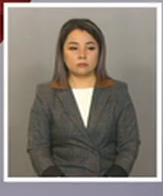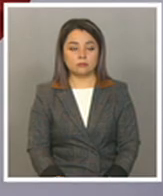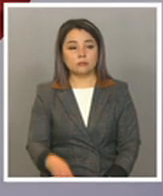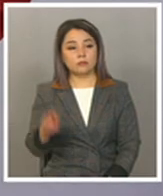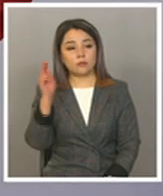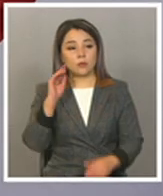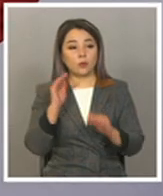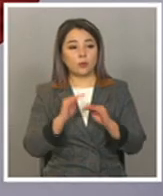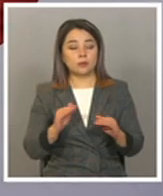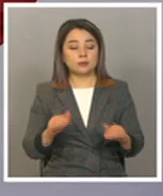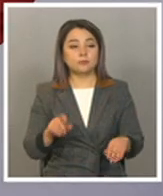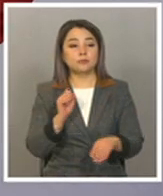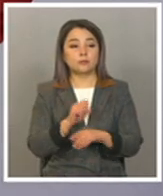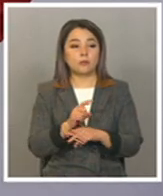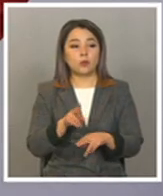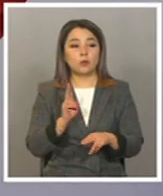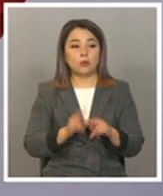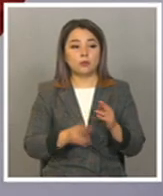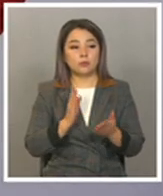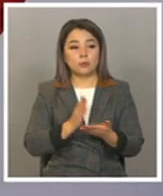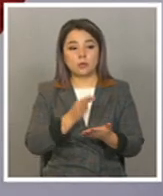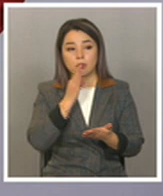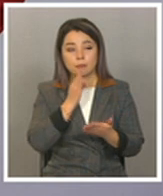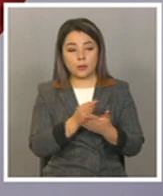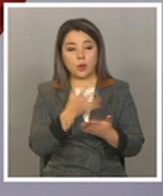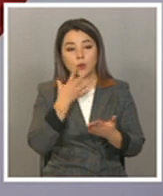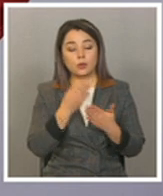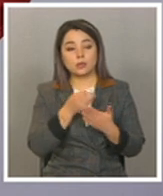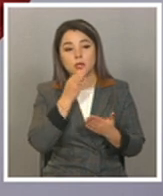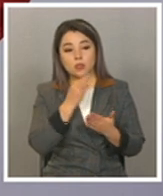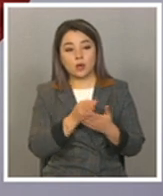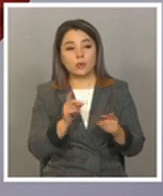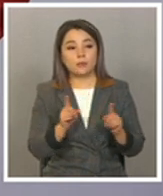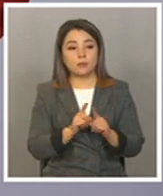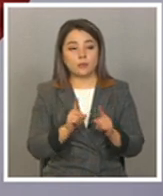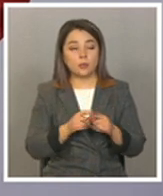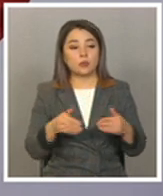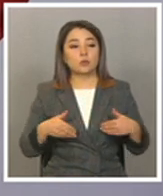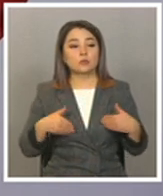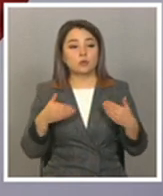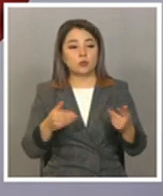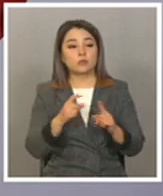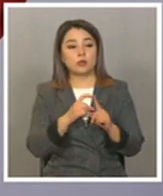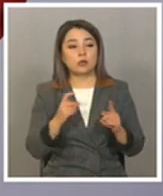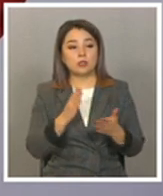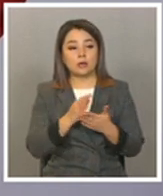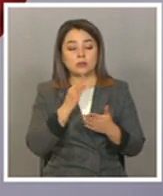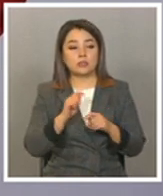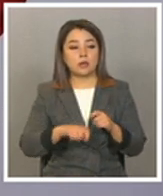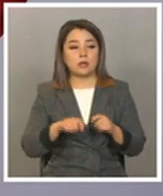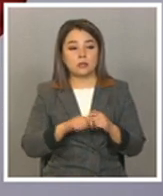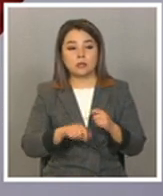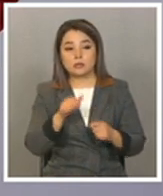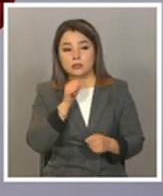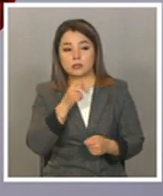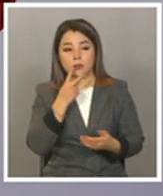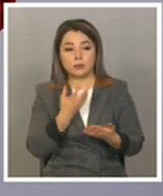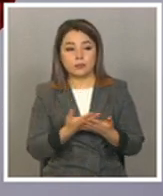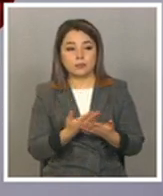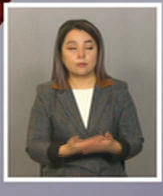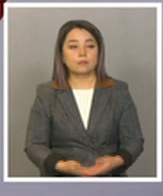Оқушылар, тапсырманы орындап болсаңыздар, өз жауаптарыңызды ұсынылған нұсқамен салыстырып көріңіздер.